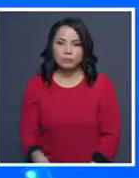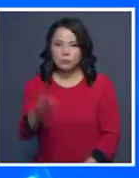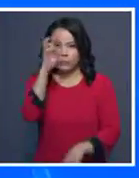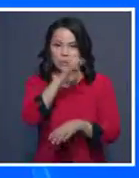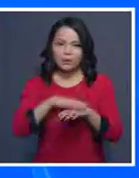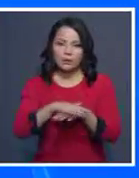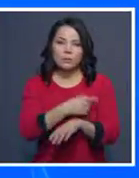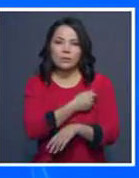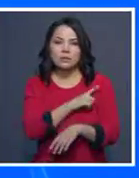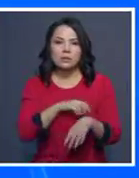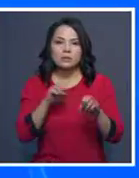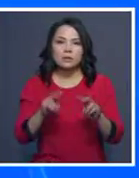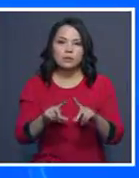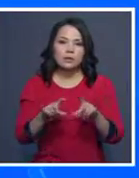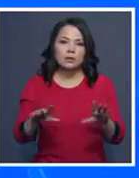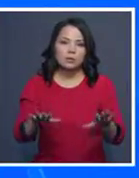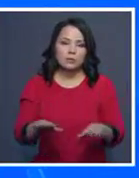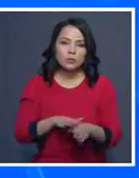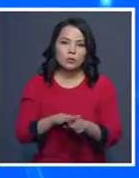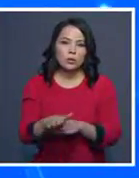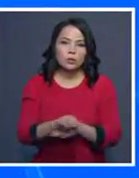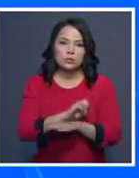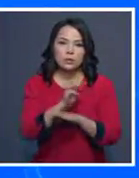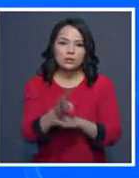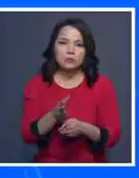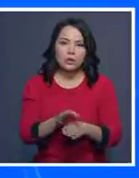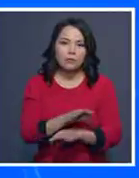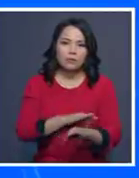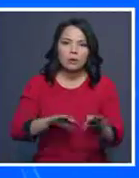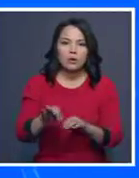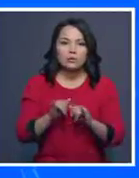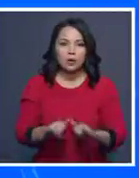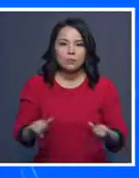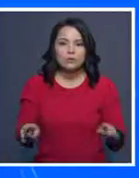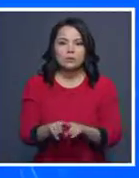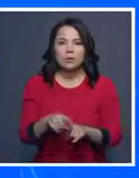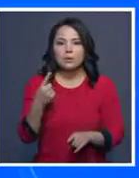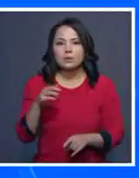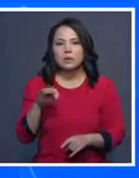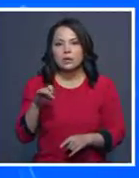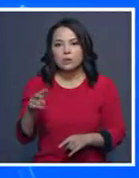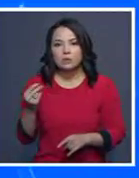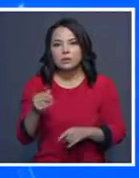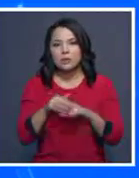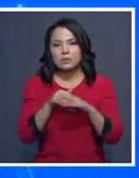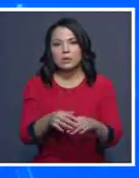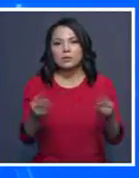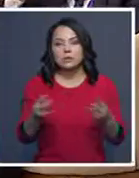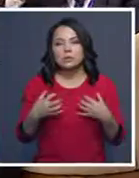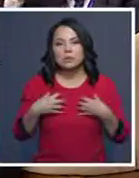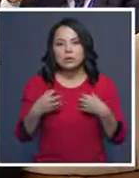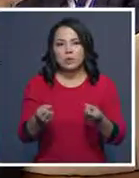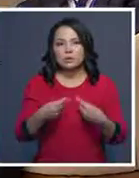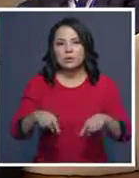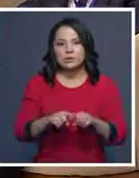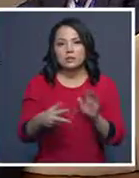Еліміздегі медицина мекемелерін толық жарақтандырып, инфрақұрылымды дамыту үшін әлі 1 триллион теңге қажет. Қазір денсаулық сақтау